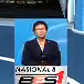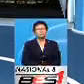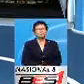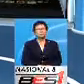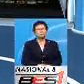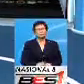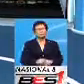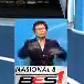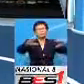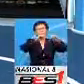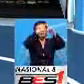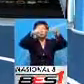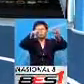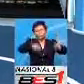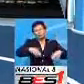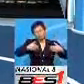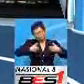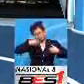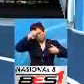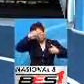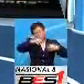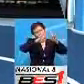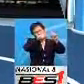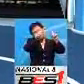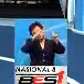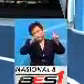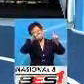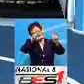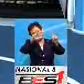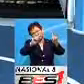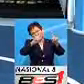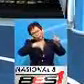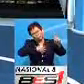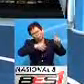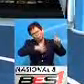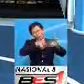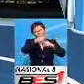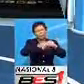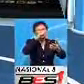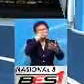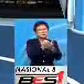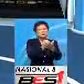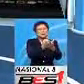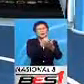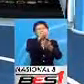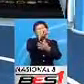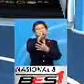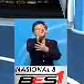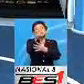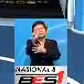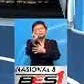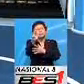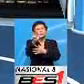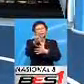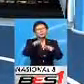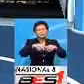patu sidang dewan rakyat turut dimaklumkan 1630 aduan berkaitan jenayah siber diterima suruhanjaya komunikasi dan